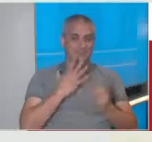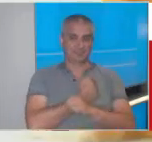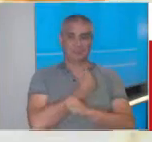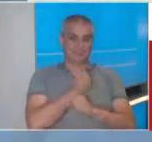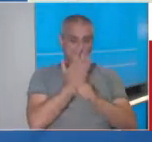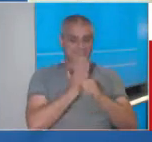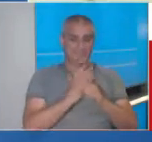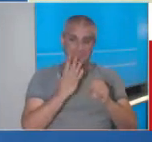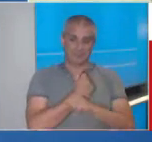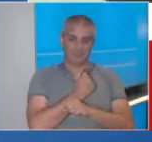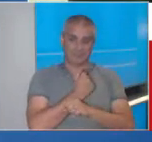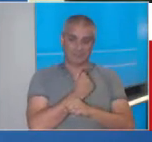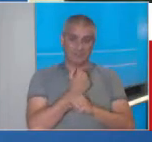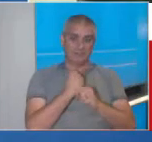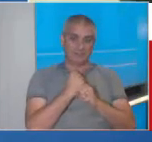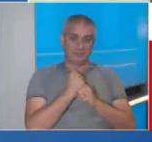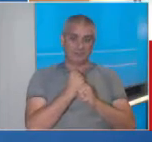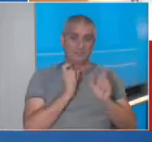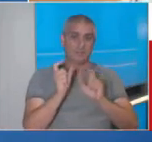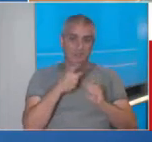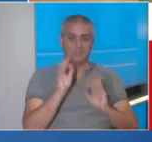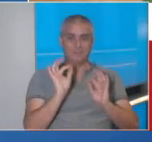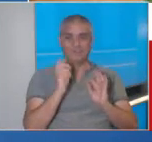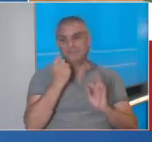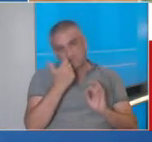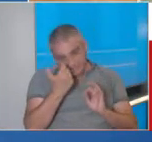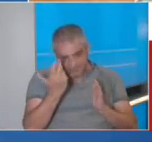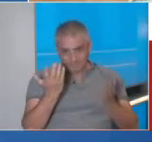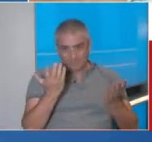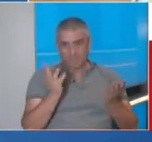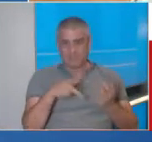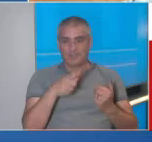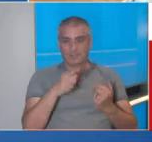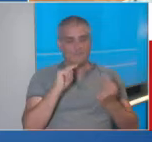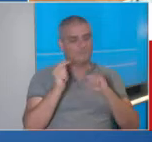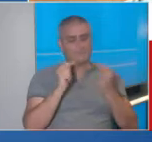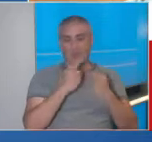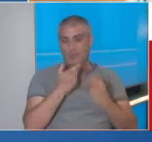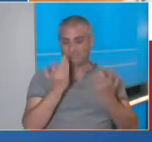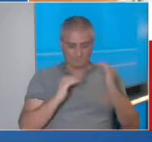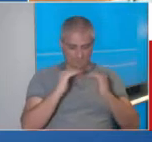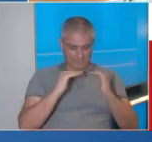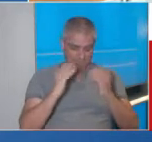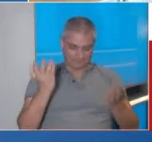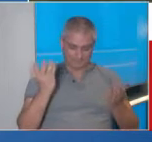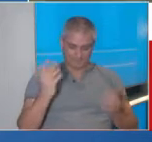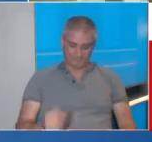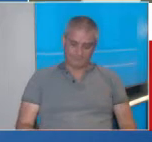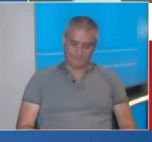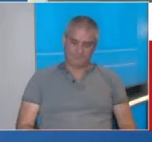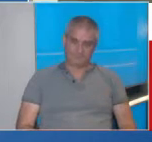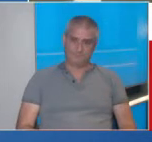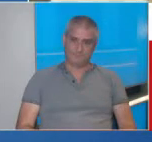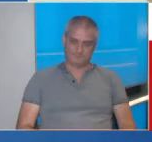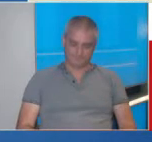ככה לייצר אותו בהגנה, זה באמת טיפה גם מחלוקת ופערים אולי בין מילצ'ן לקליין, אבל